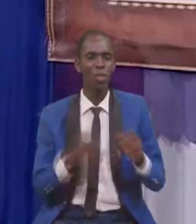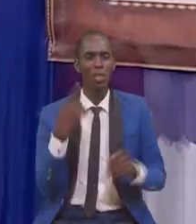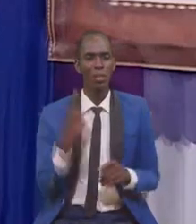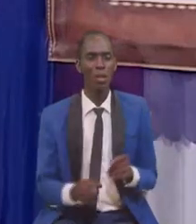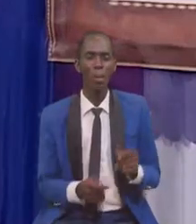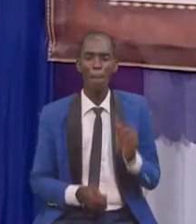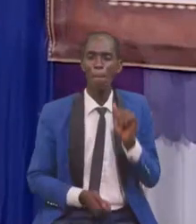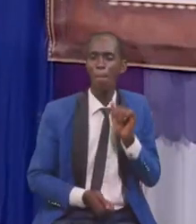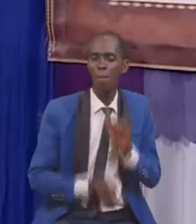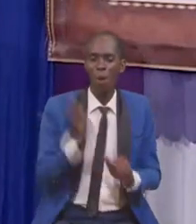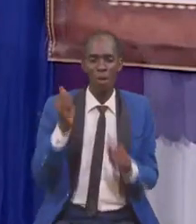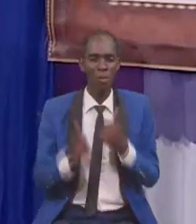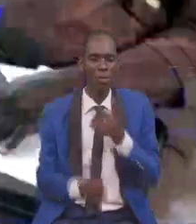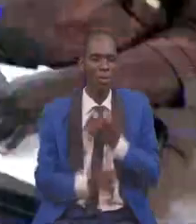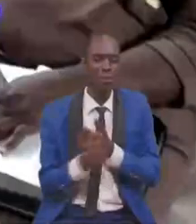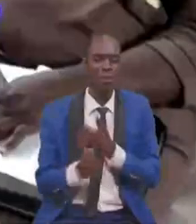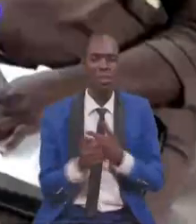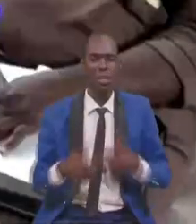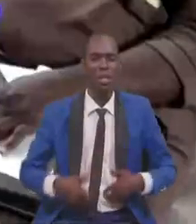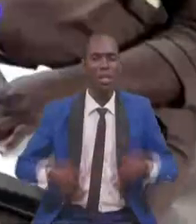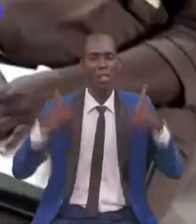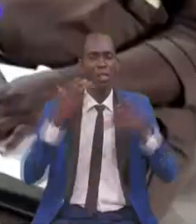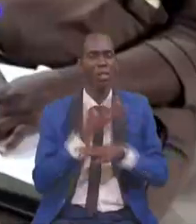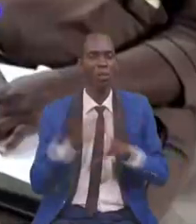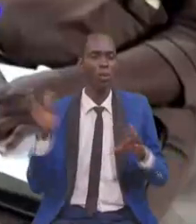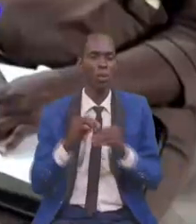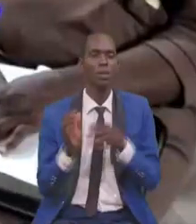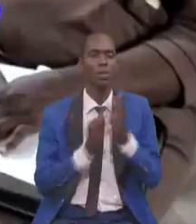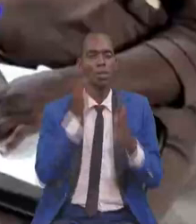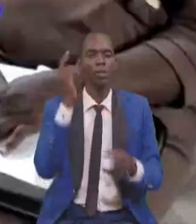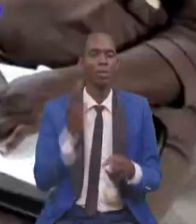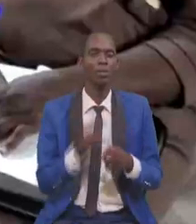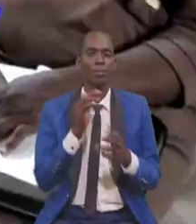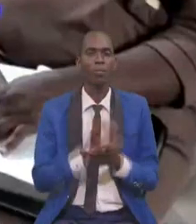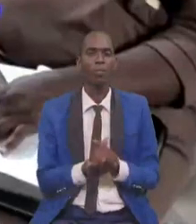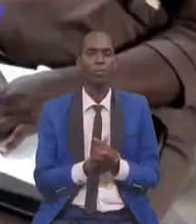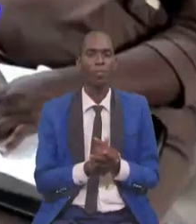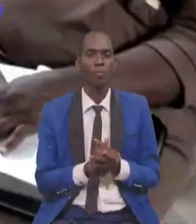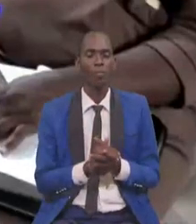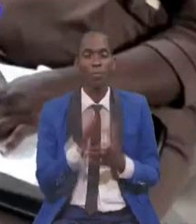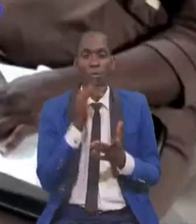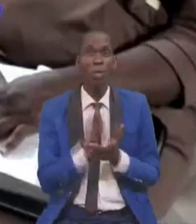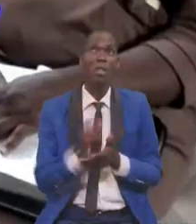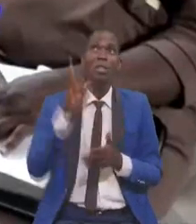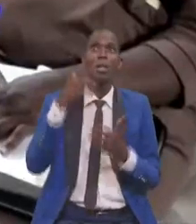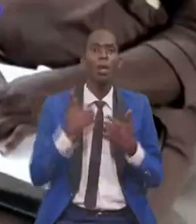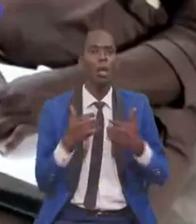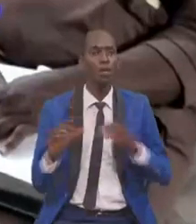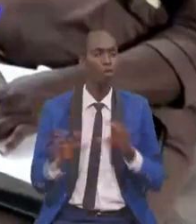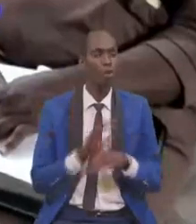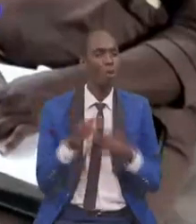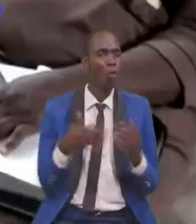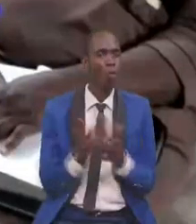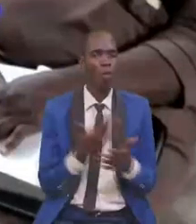va calmer le mauvais tempérament au nom de Jésus-Christ. On dit qu'il fait tout